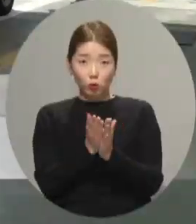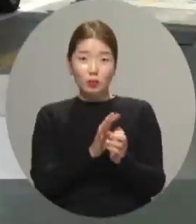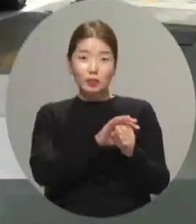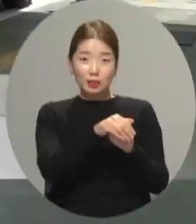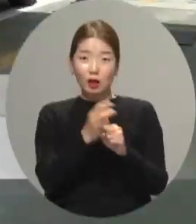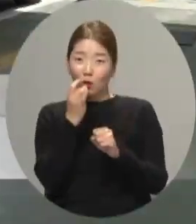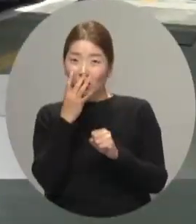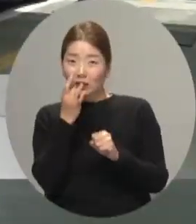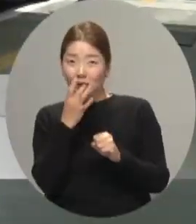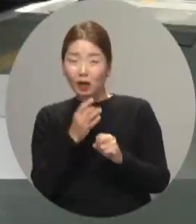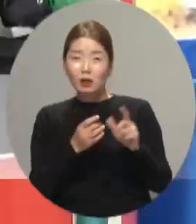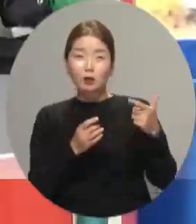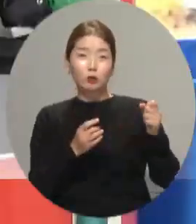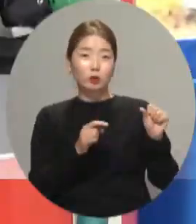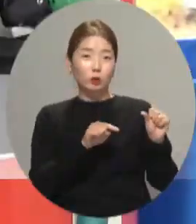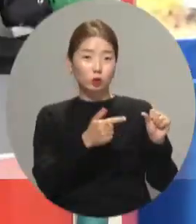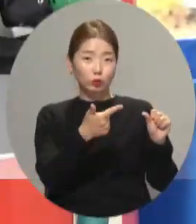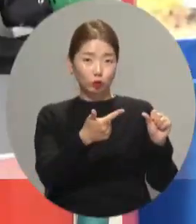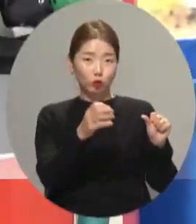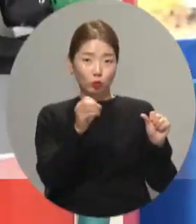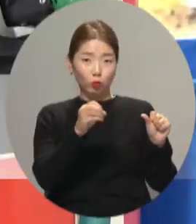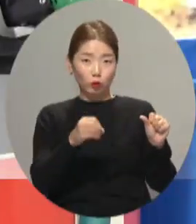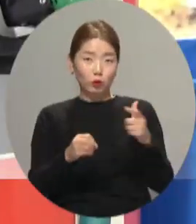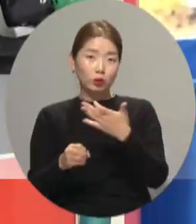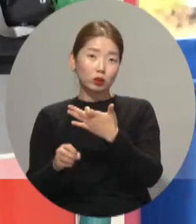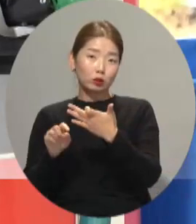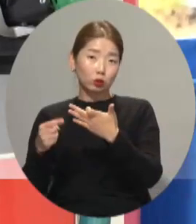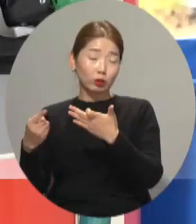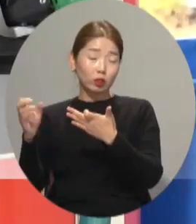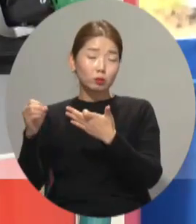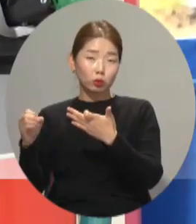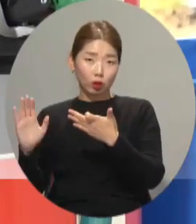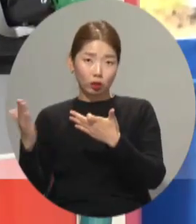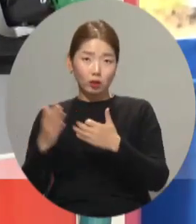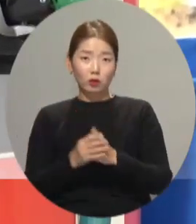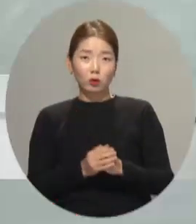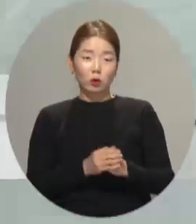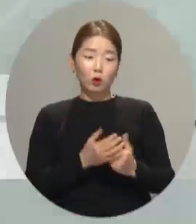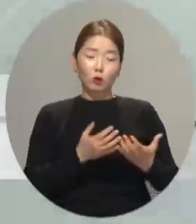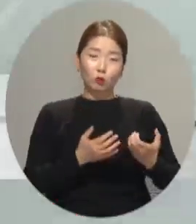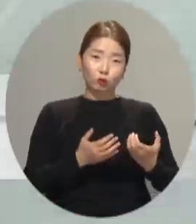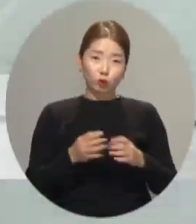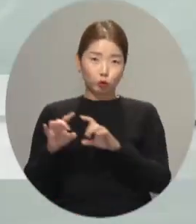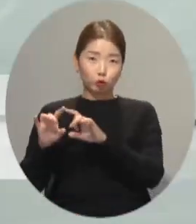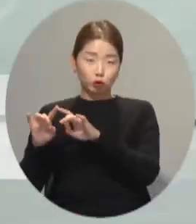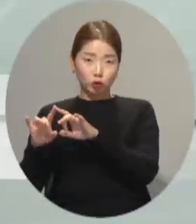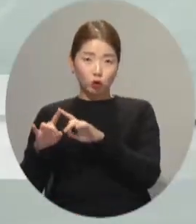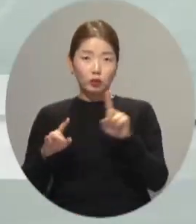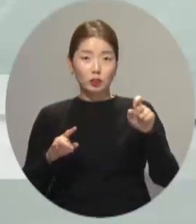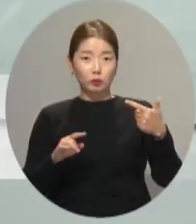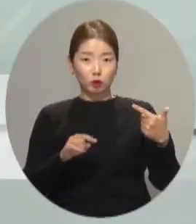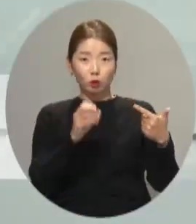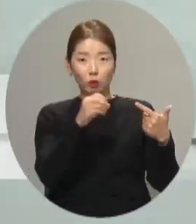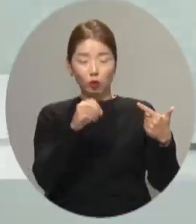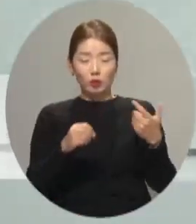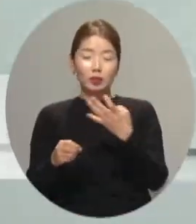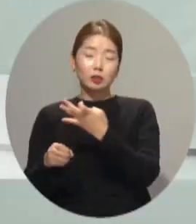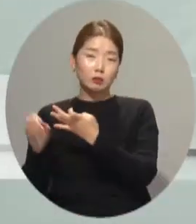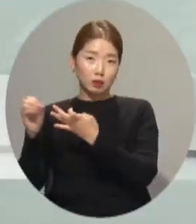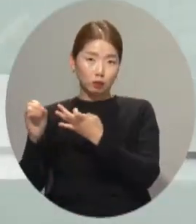사과와 쌀이 각각 65.6% 19.1% 우유와 전기료가 16%